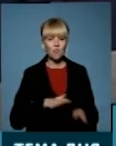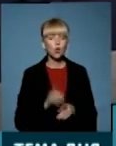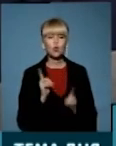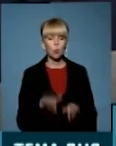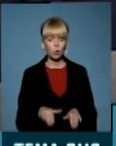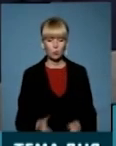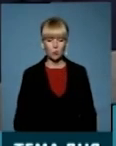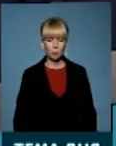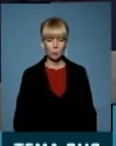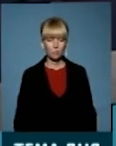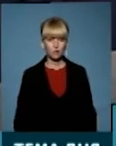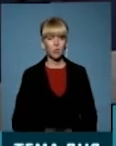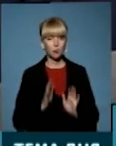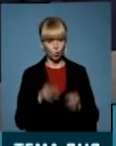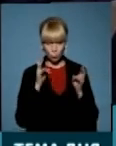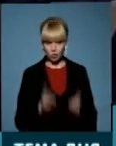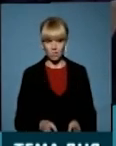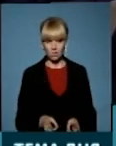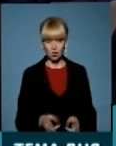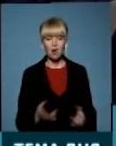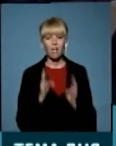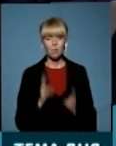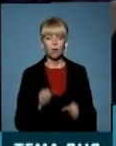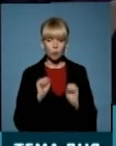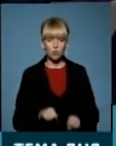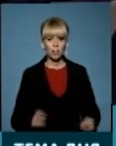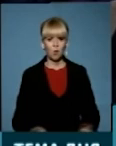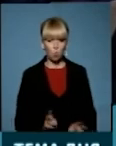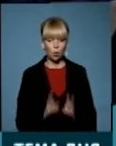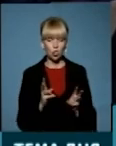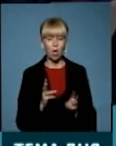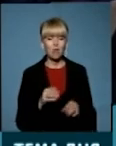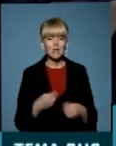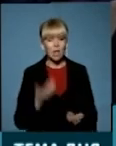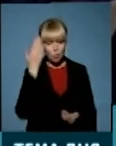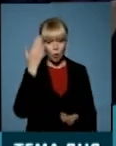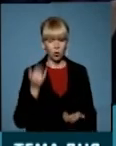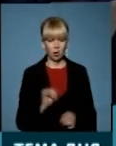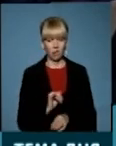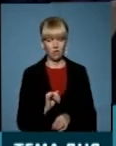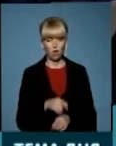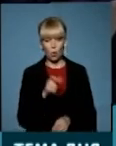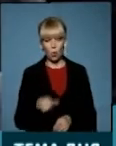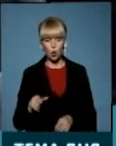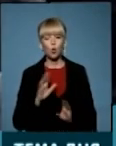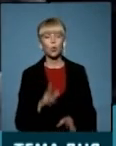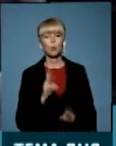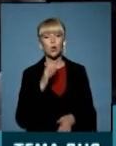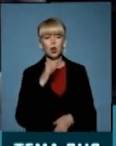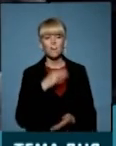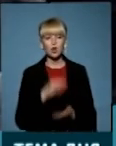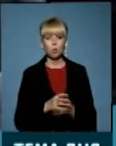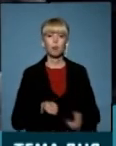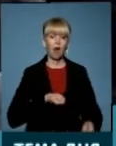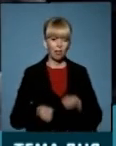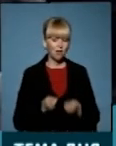тоді? Буде біда. Будуть можливі пожежі, а не дай Бог, і з людськими жертвами. Хто за це буде нести відповідальність?